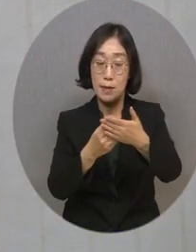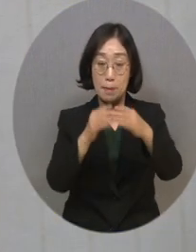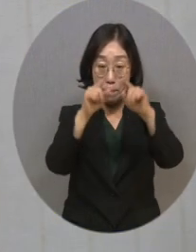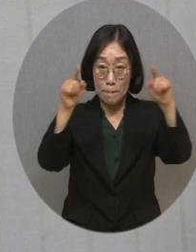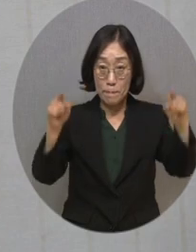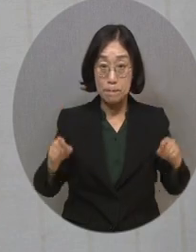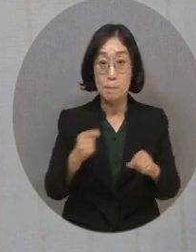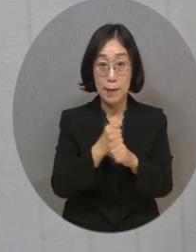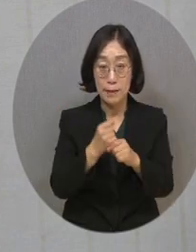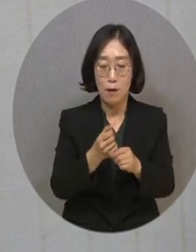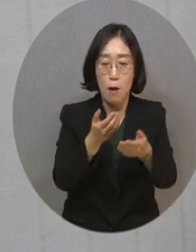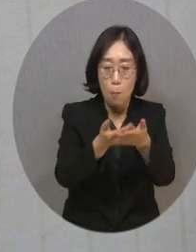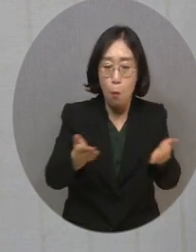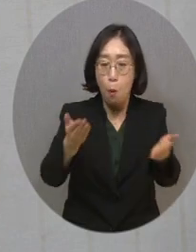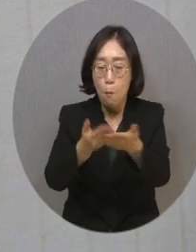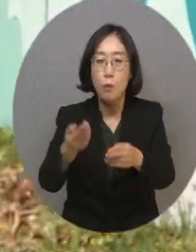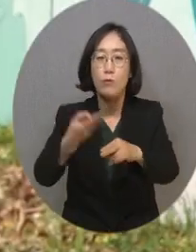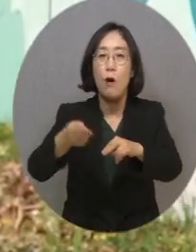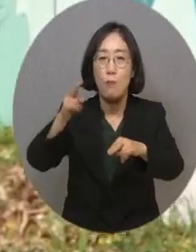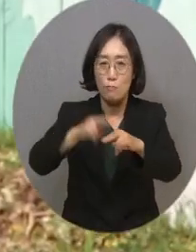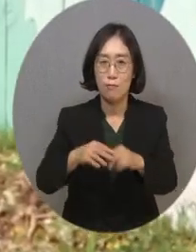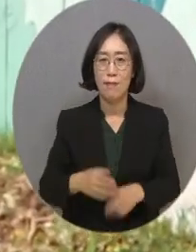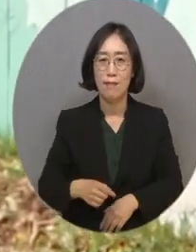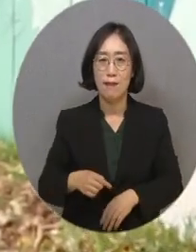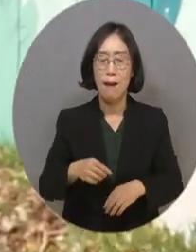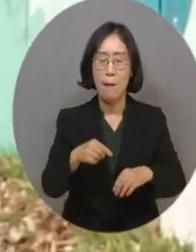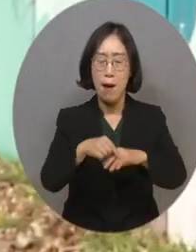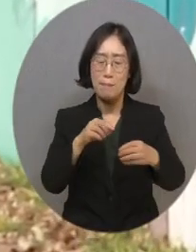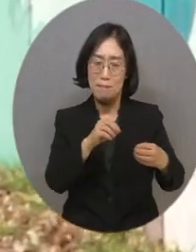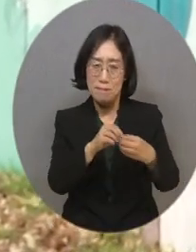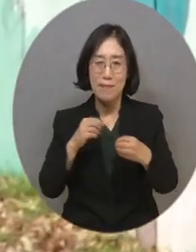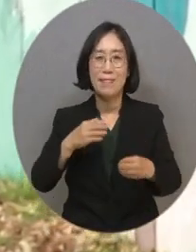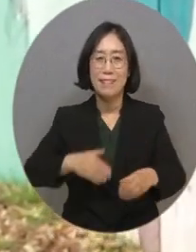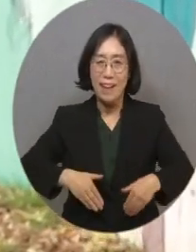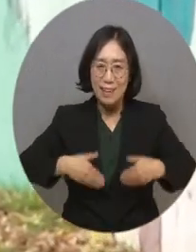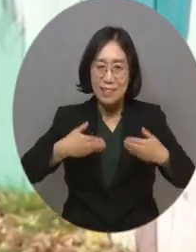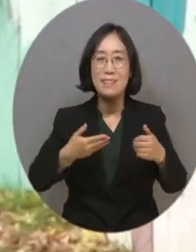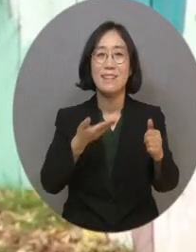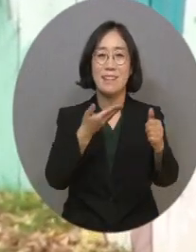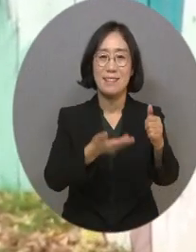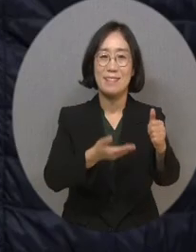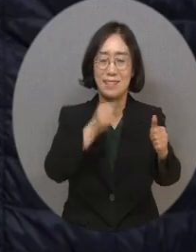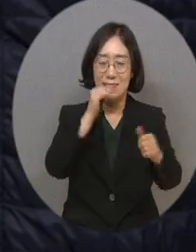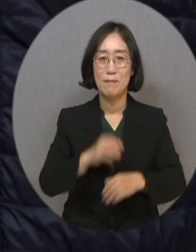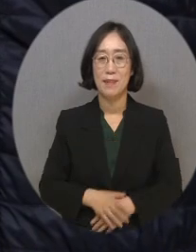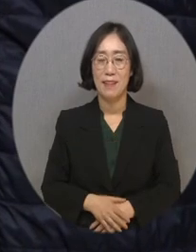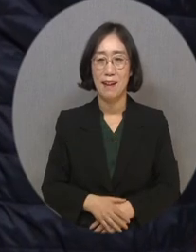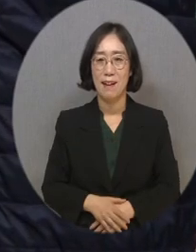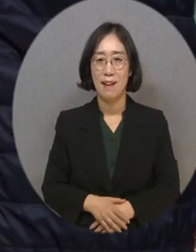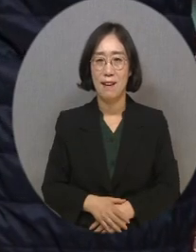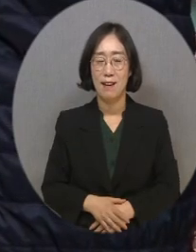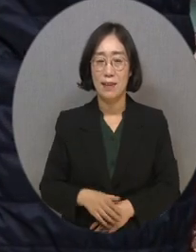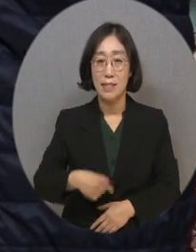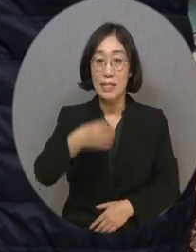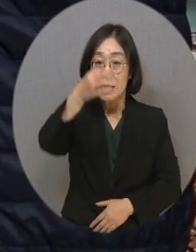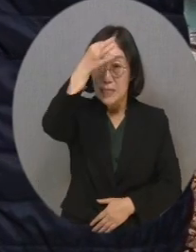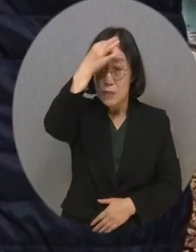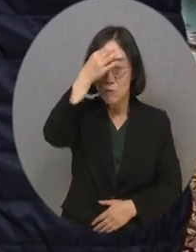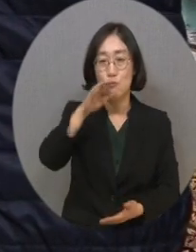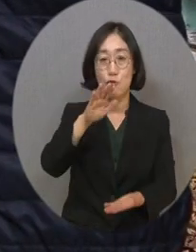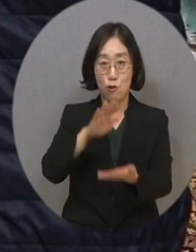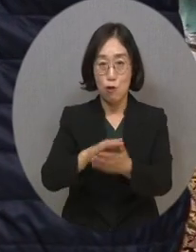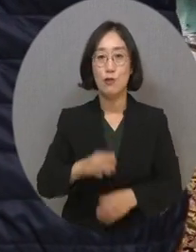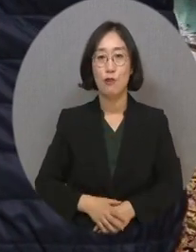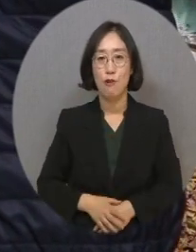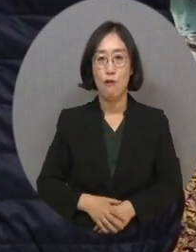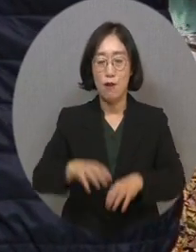나눠주는 가슴 따뜻한 일을 하는 장애인 사진 작가가 있습니다 자신의 재능과 열정을 이웃을